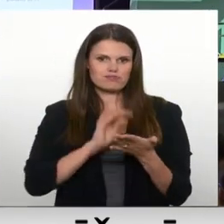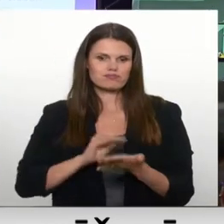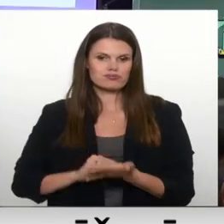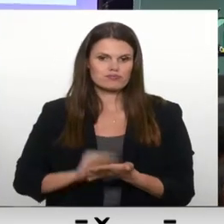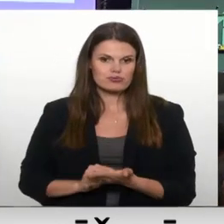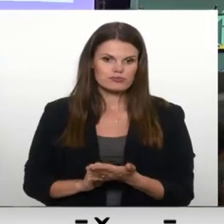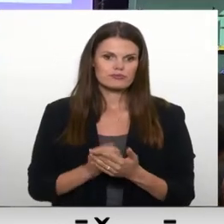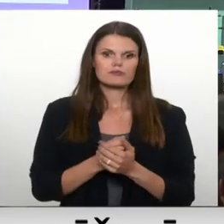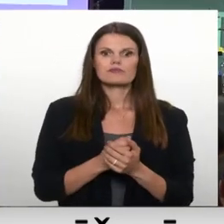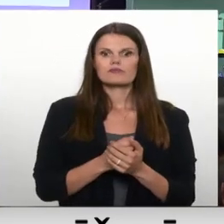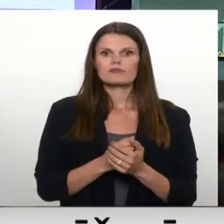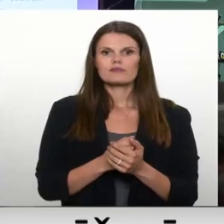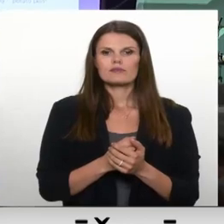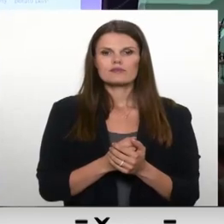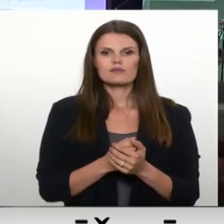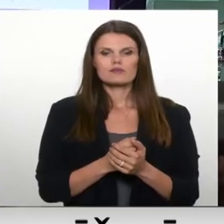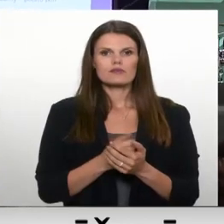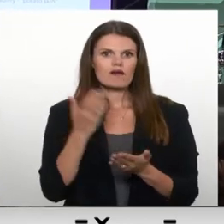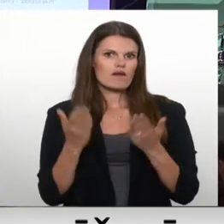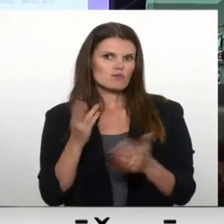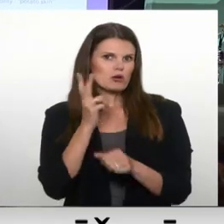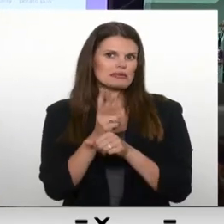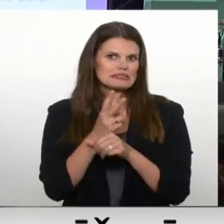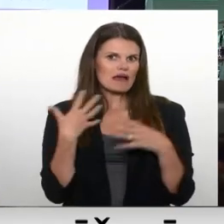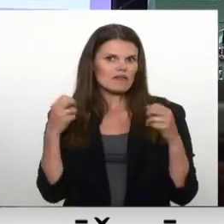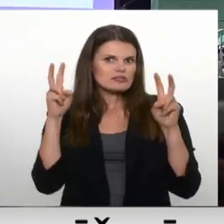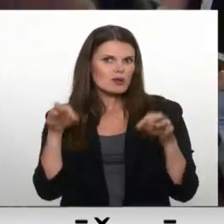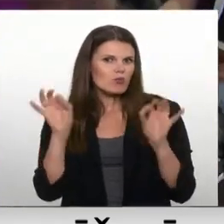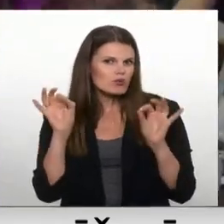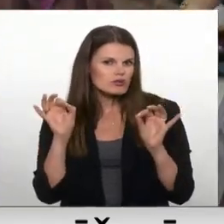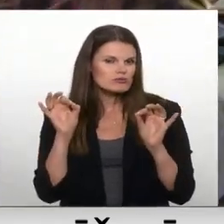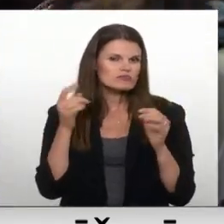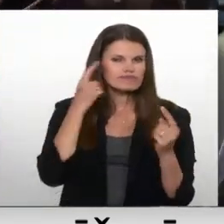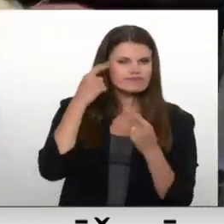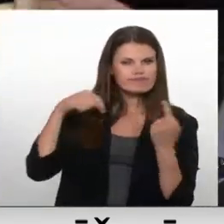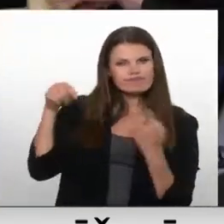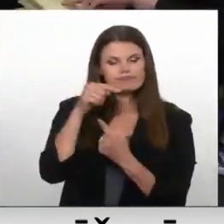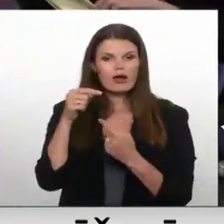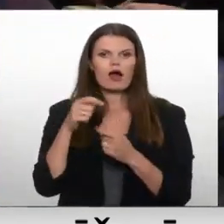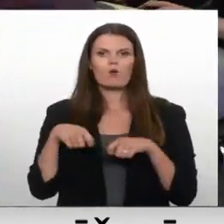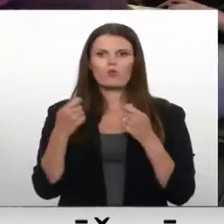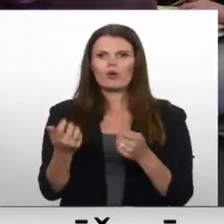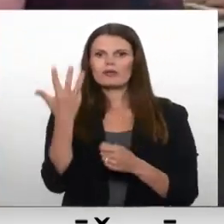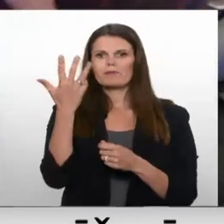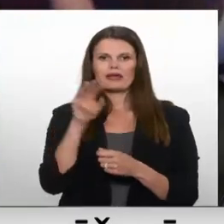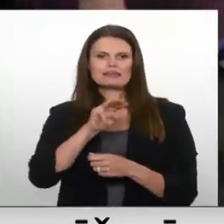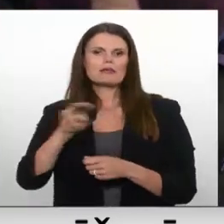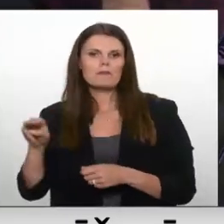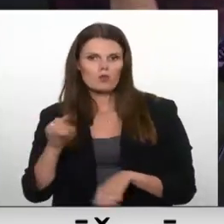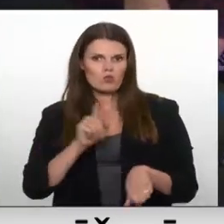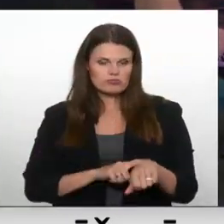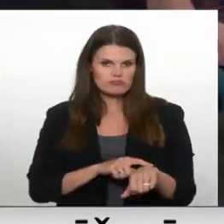ka misija veselība ļoti būtiska. Inovatīvu ideju dzimšanai atvēlētas 5 minūtes. Un